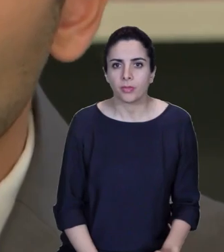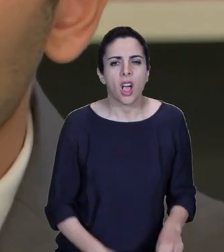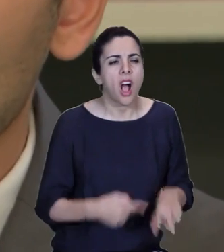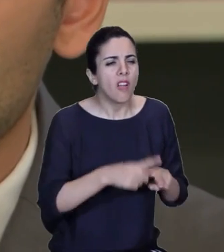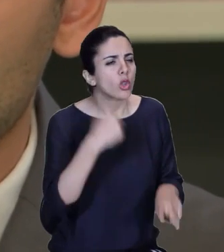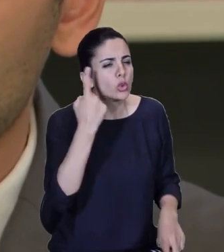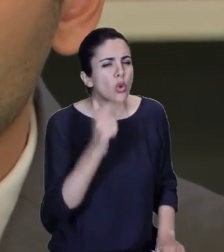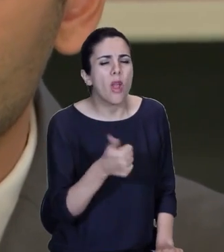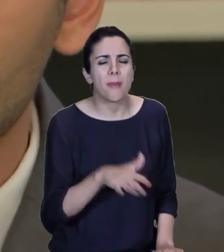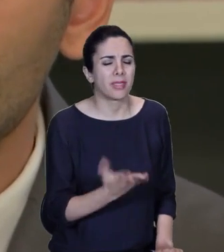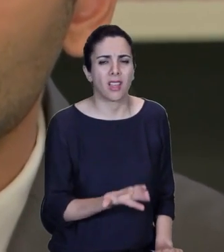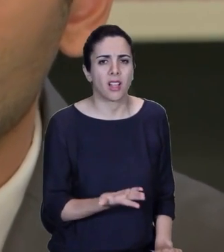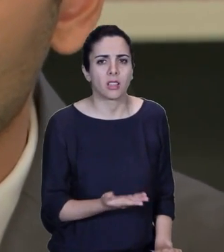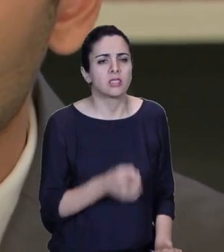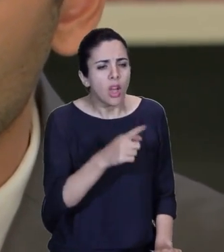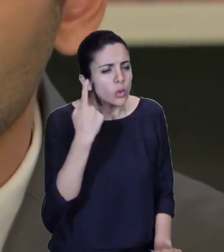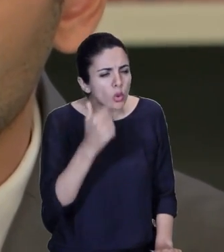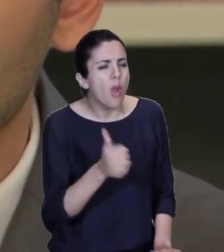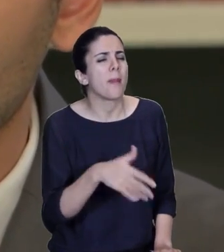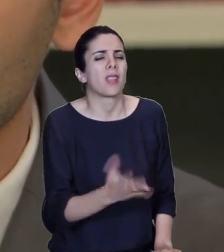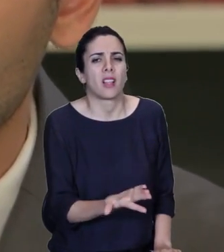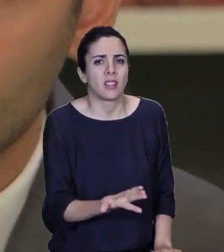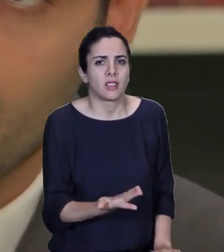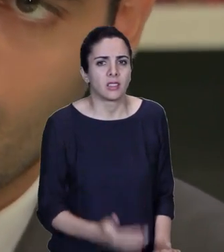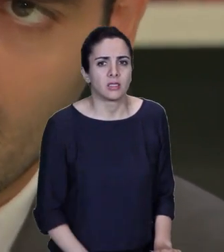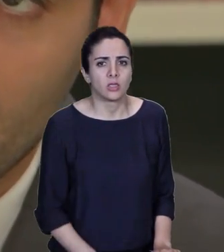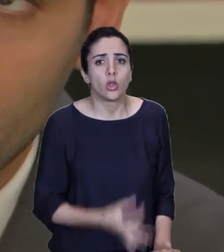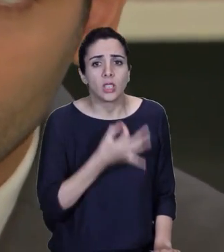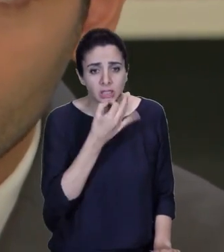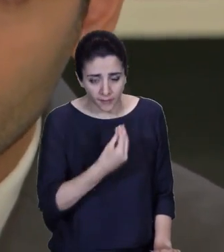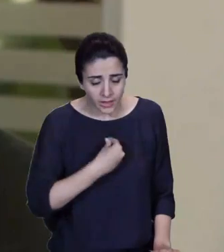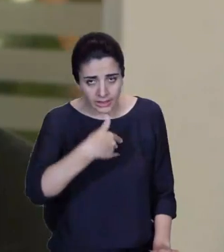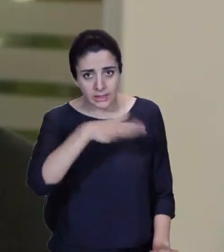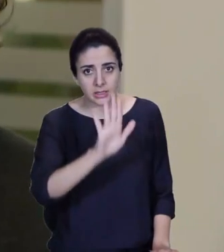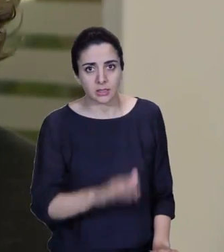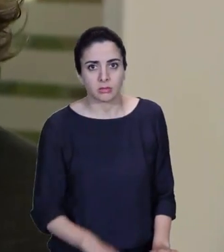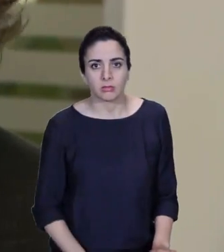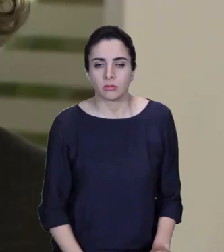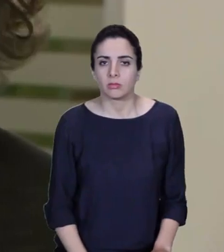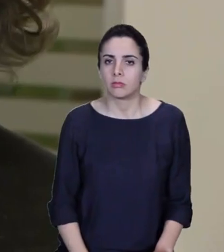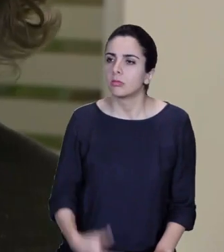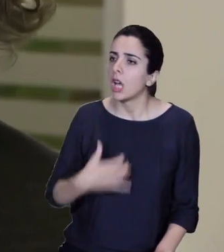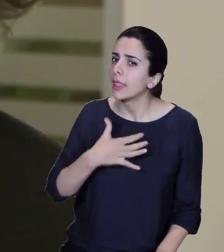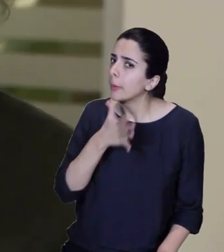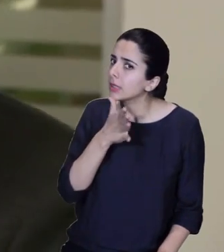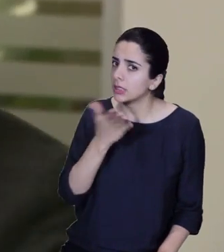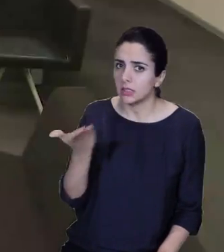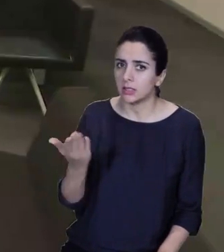Alev'in ne düşündüğü umurumda değil. Senin de öyle. Şimdi müsaade edersen. Sen